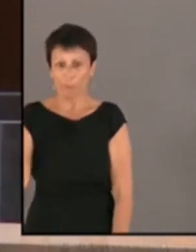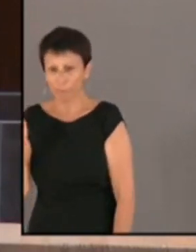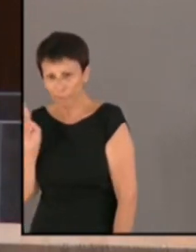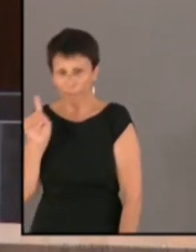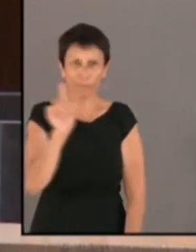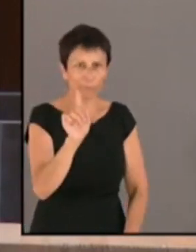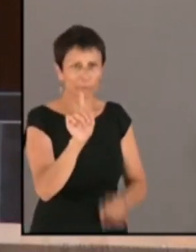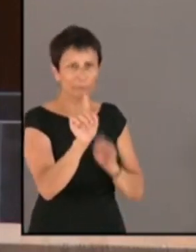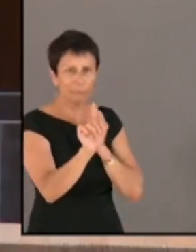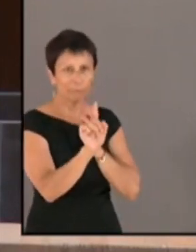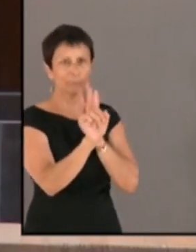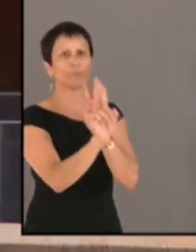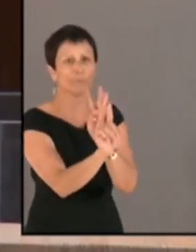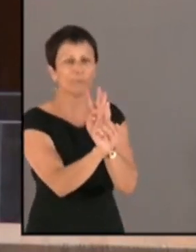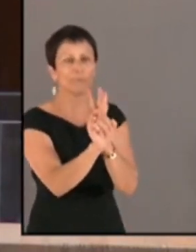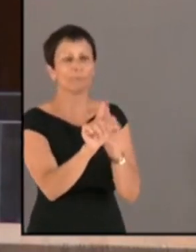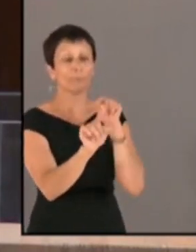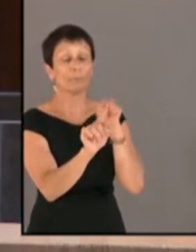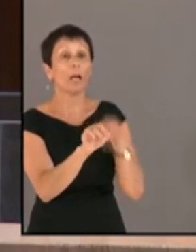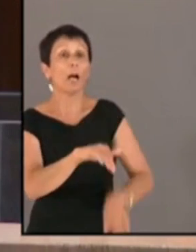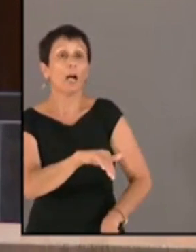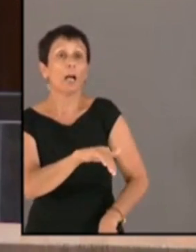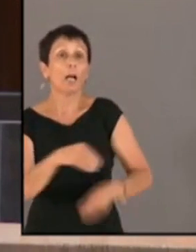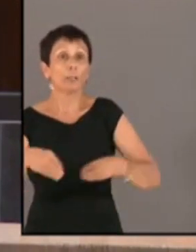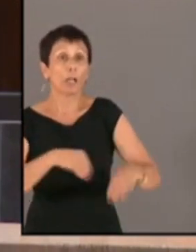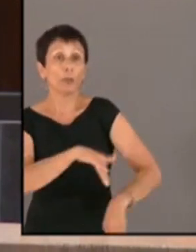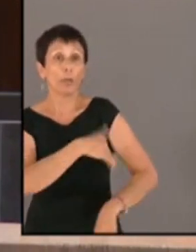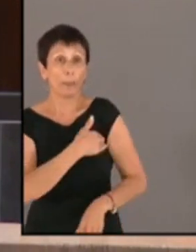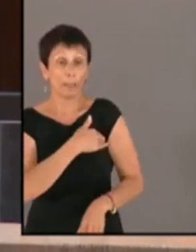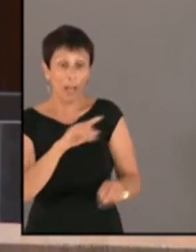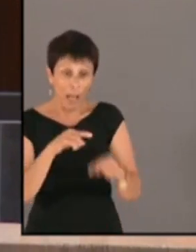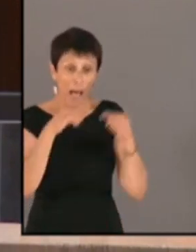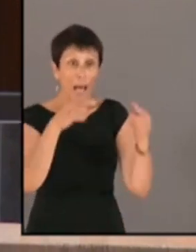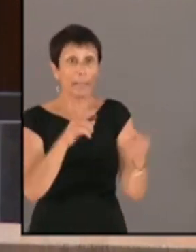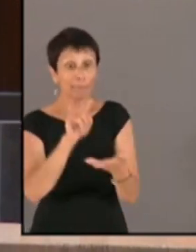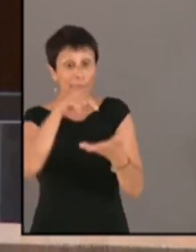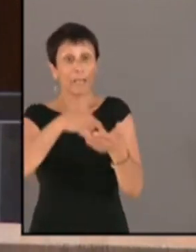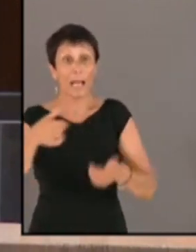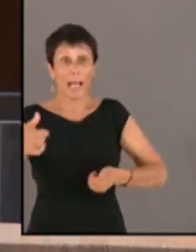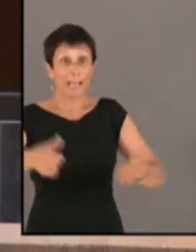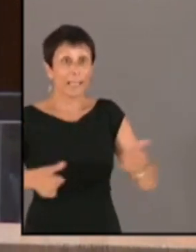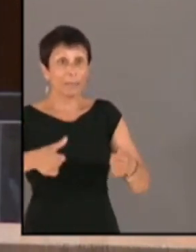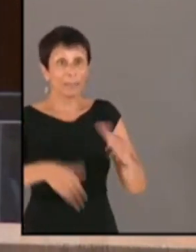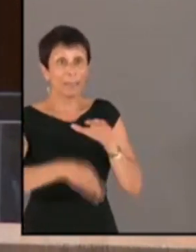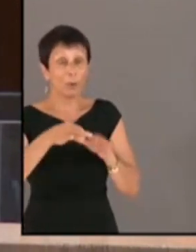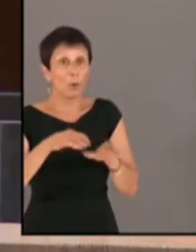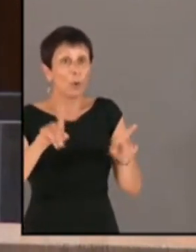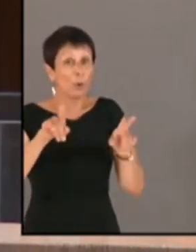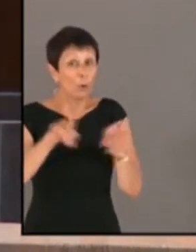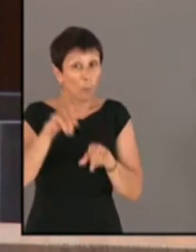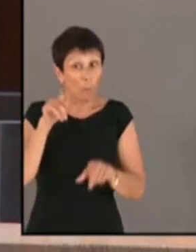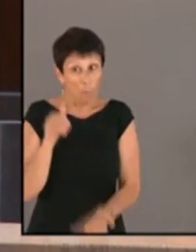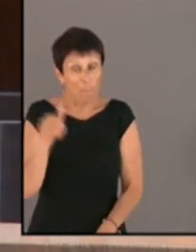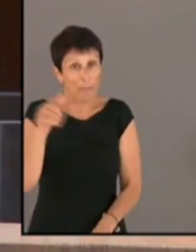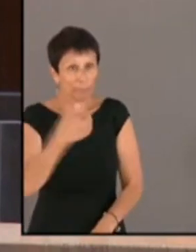autour de vous, dont votre directeur de cabinet, au service des élections. Vous en avez pris la direction, vous en auriez pris la